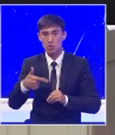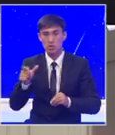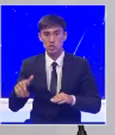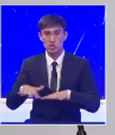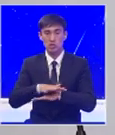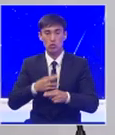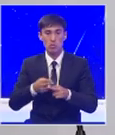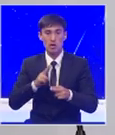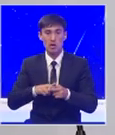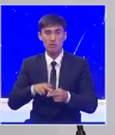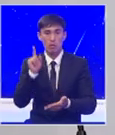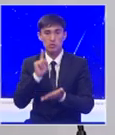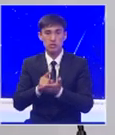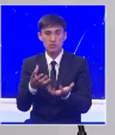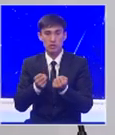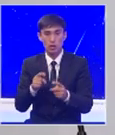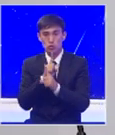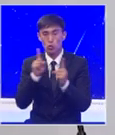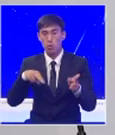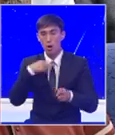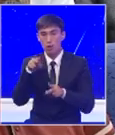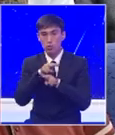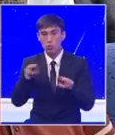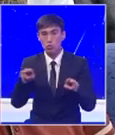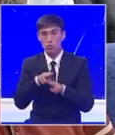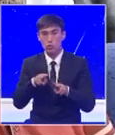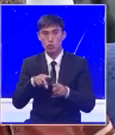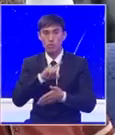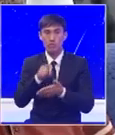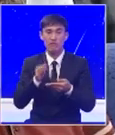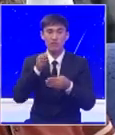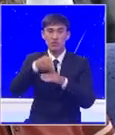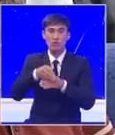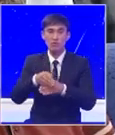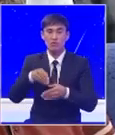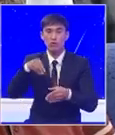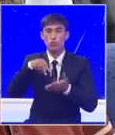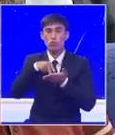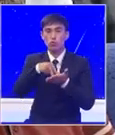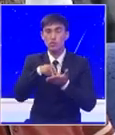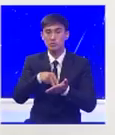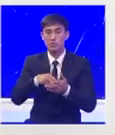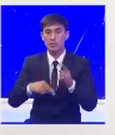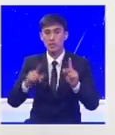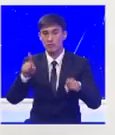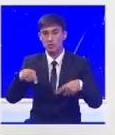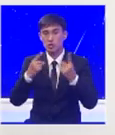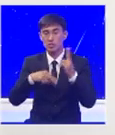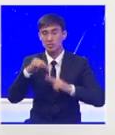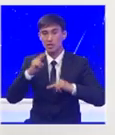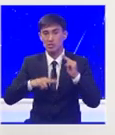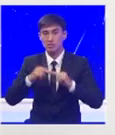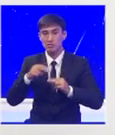Кроме этого, обязал взять на особый контроль вопрос развития въездного и внутреннего туризма, завершения строительства и